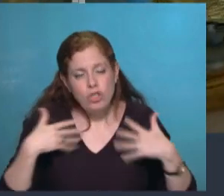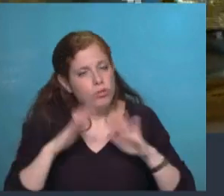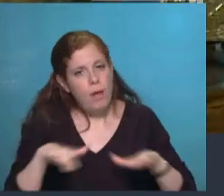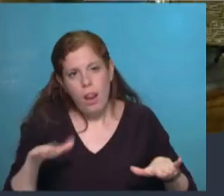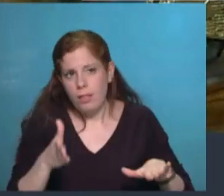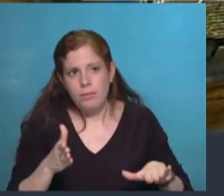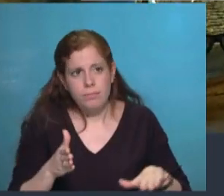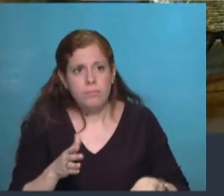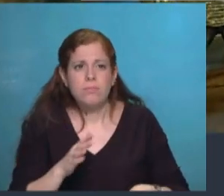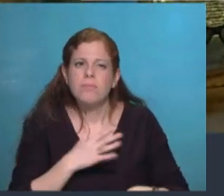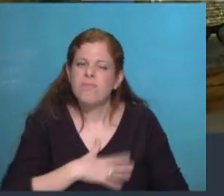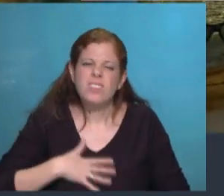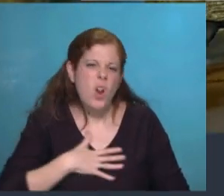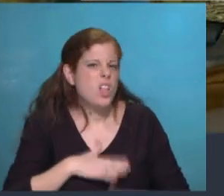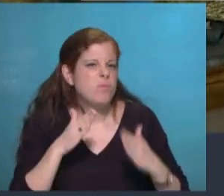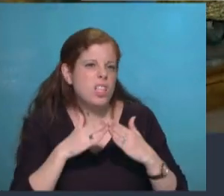כל